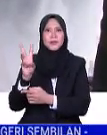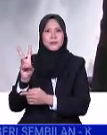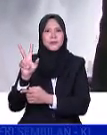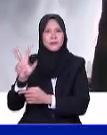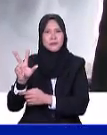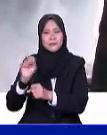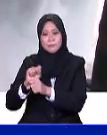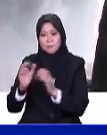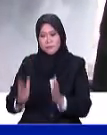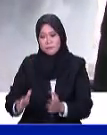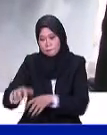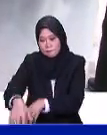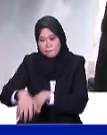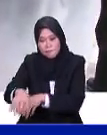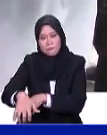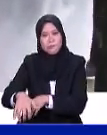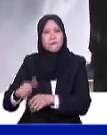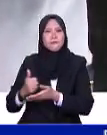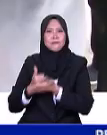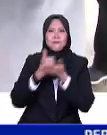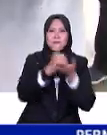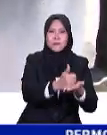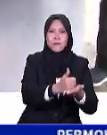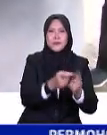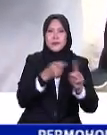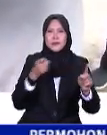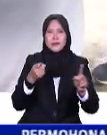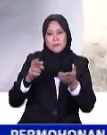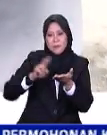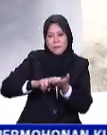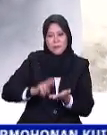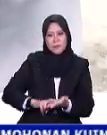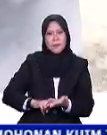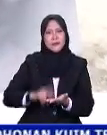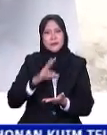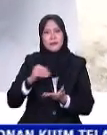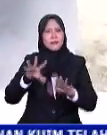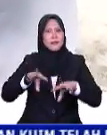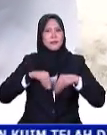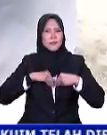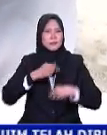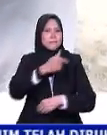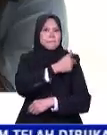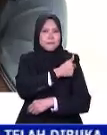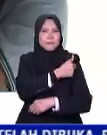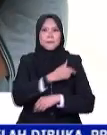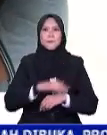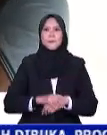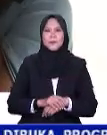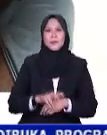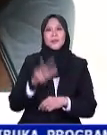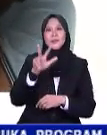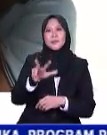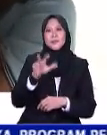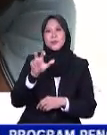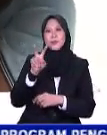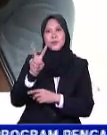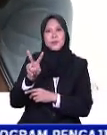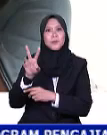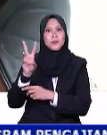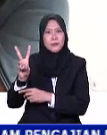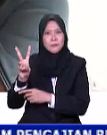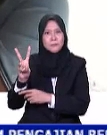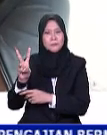41,263 pekebun kecil telah dibantu dari segi pendaftaran dan menerima vaksin. 326